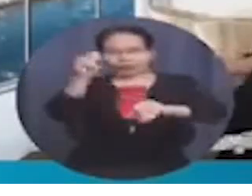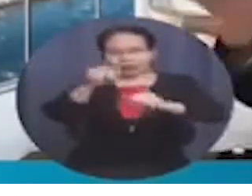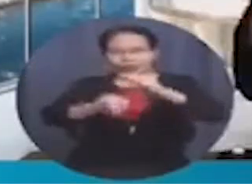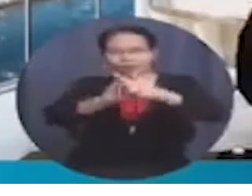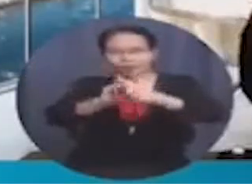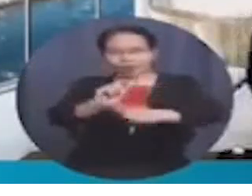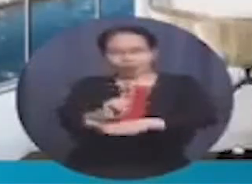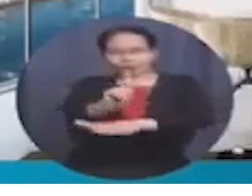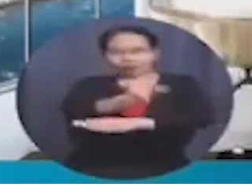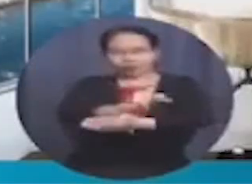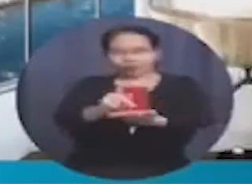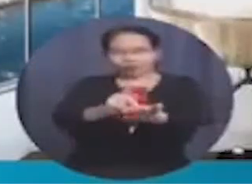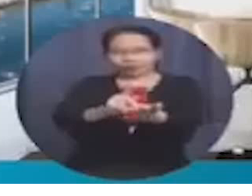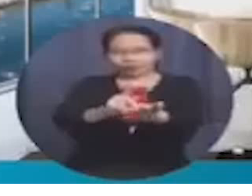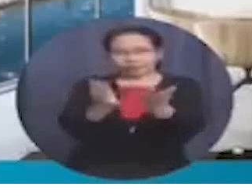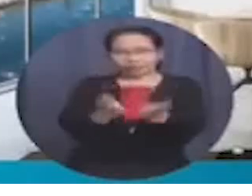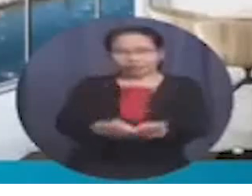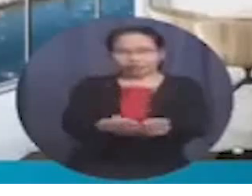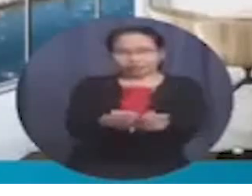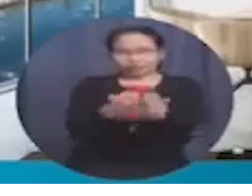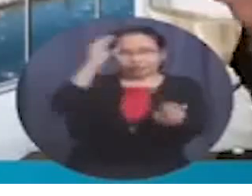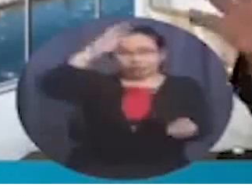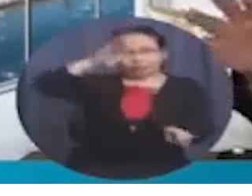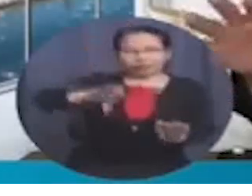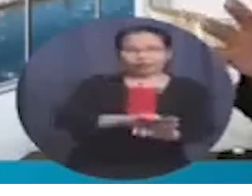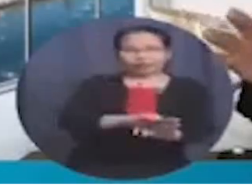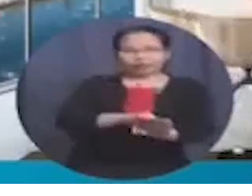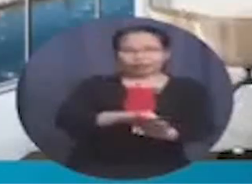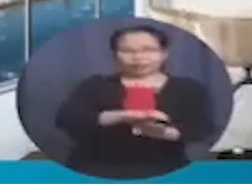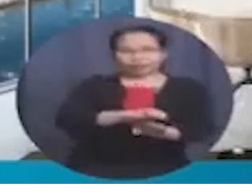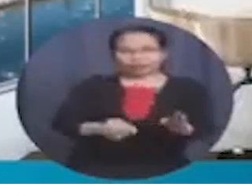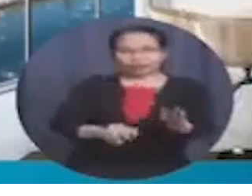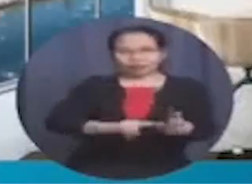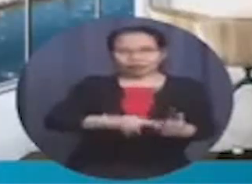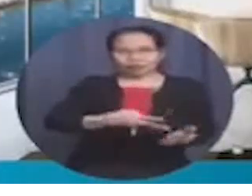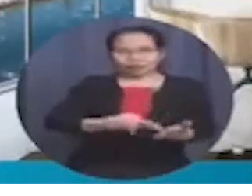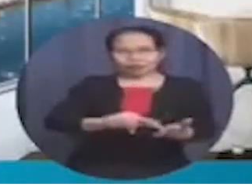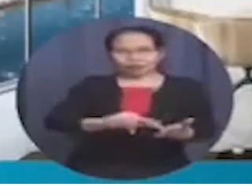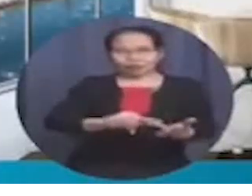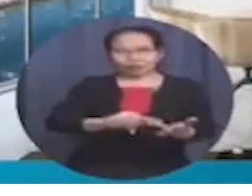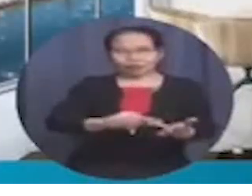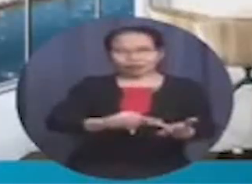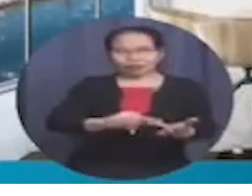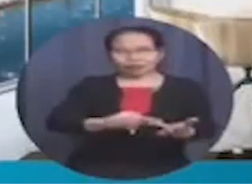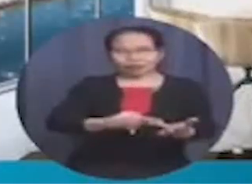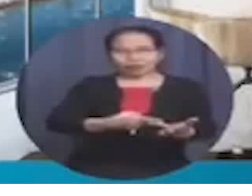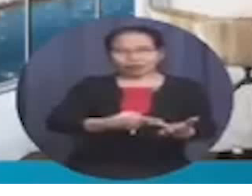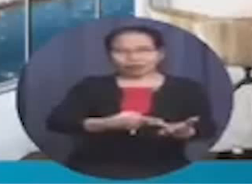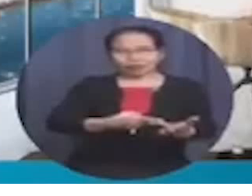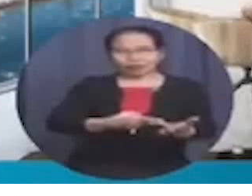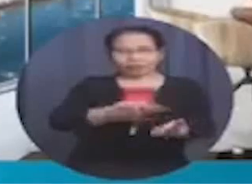kabanantipan. Ang ibig sabihin nun, inilalarawan ng Diyos kay Moises kung